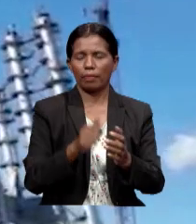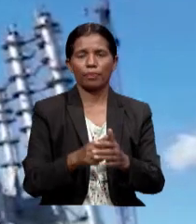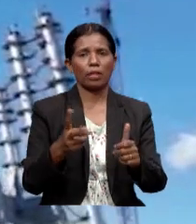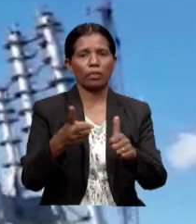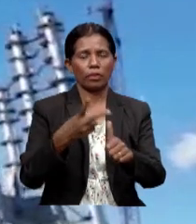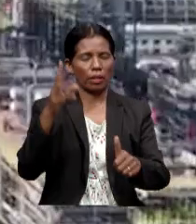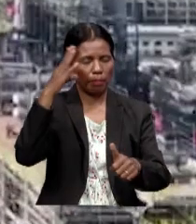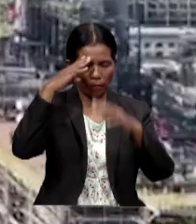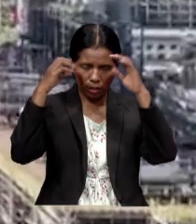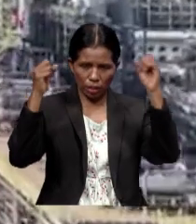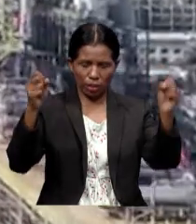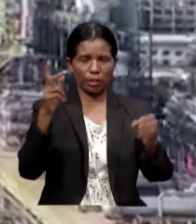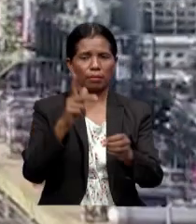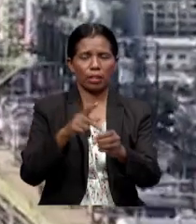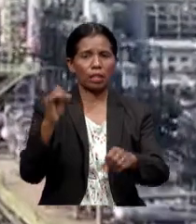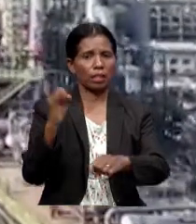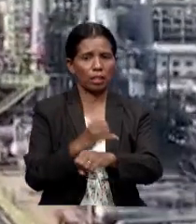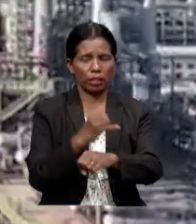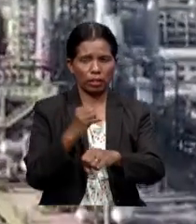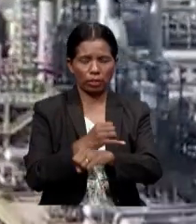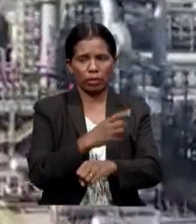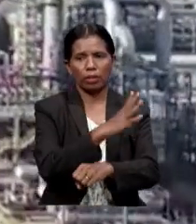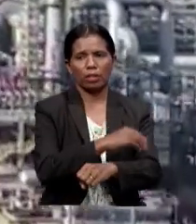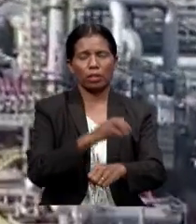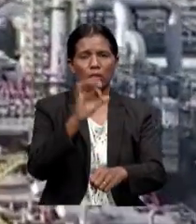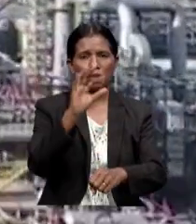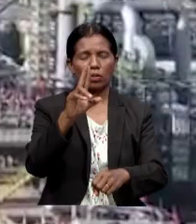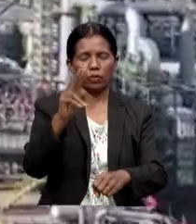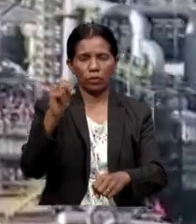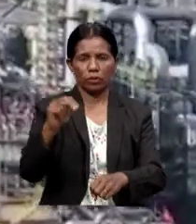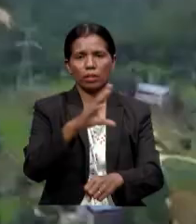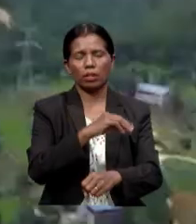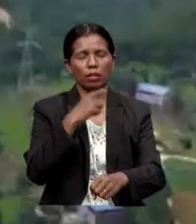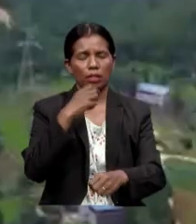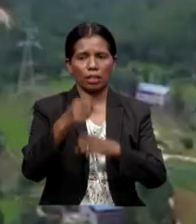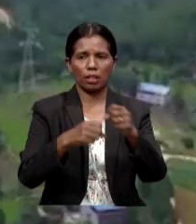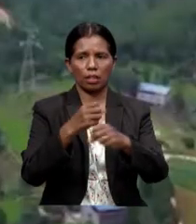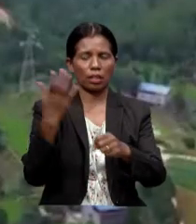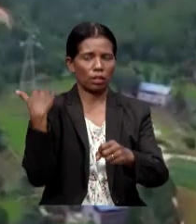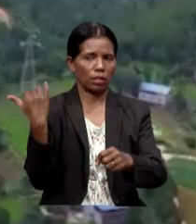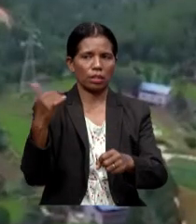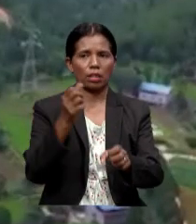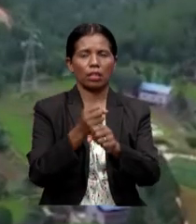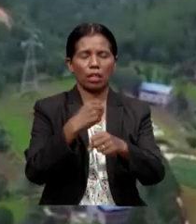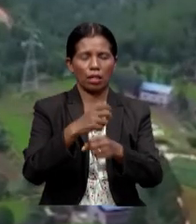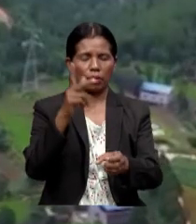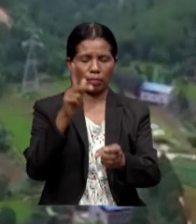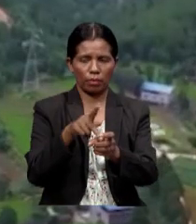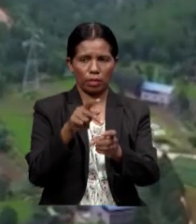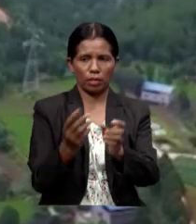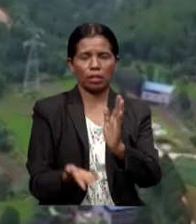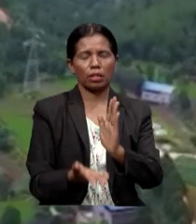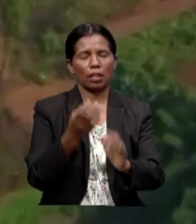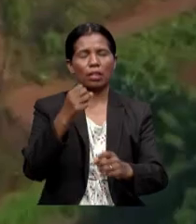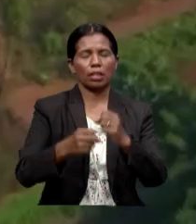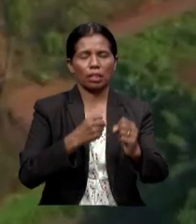Presidente Federasaun Petroliu no Industria Kimika Fu Jiangseng kateten ia tinang kotuk sirne produsaun minerai sae tinang hat